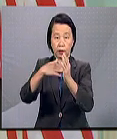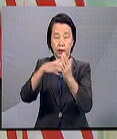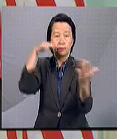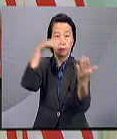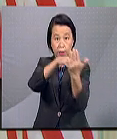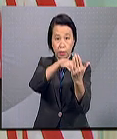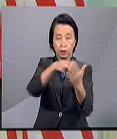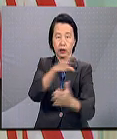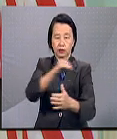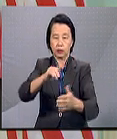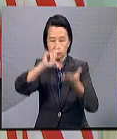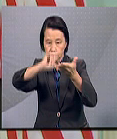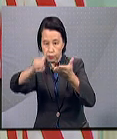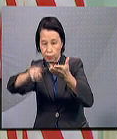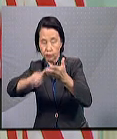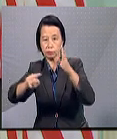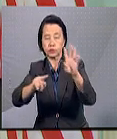memeriksa